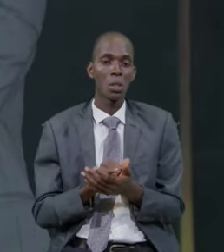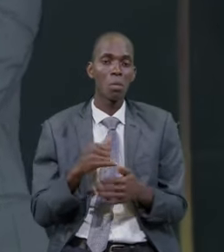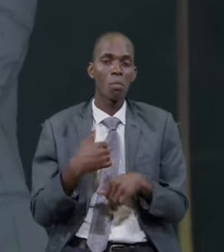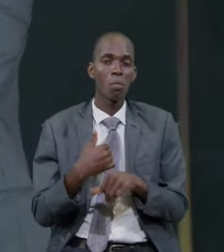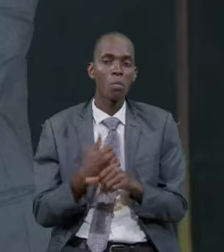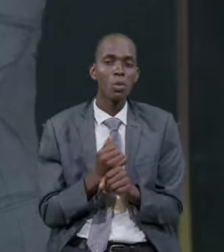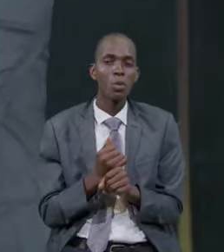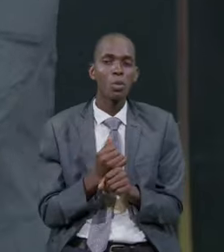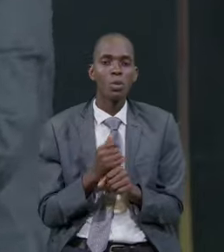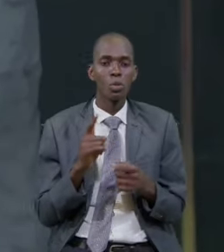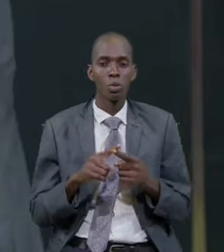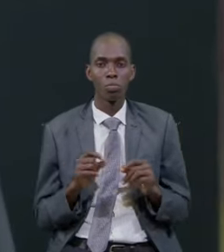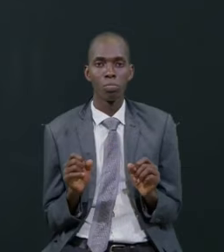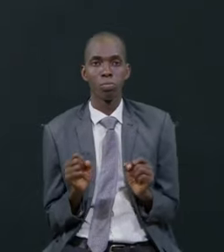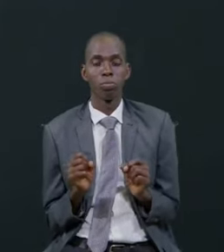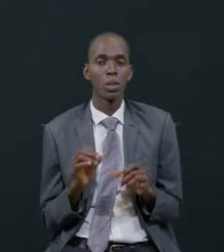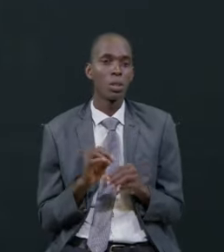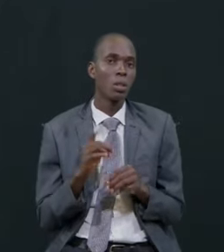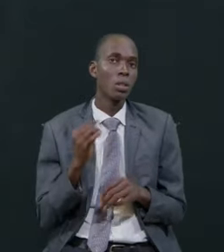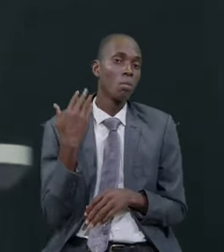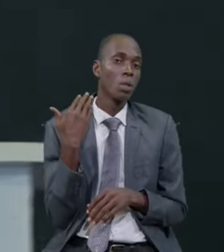qui te faisait trembler par le passé,